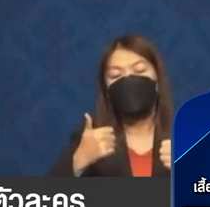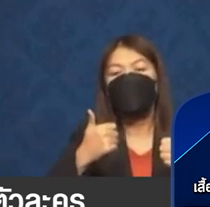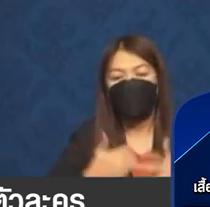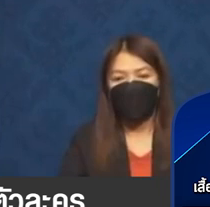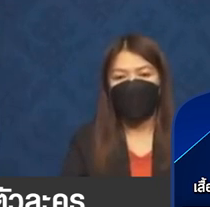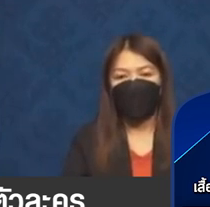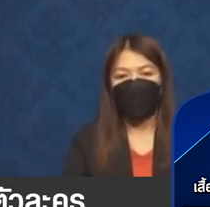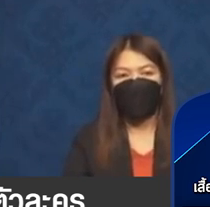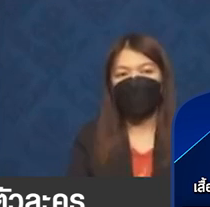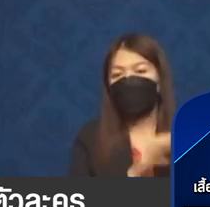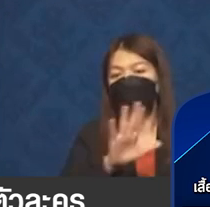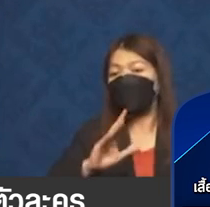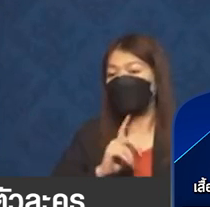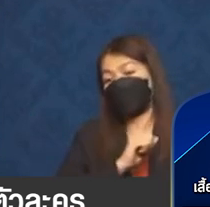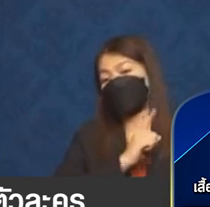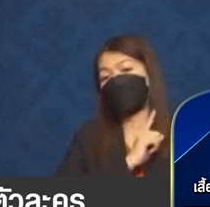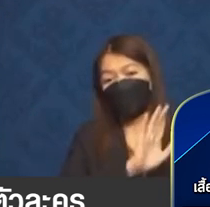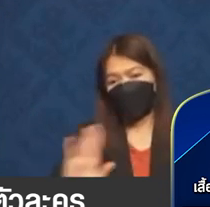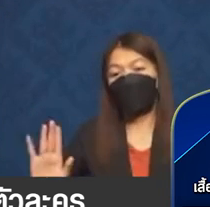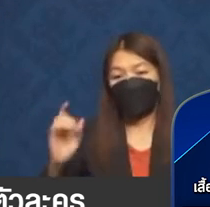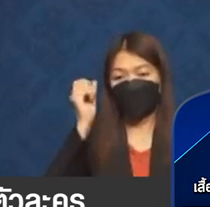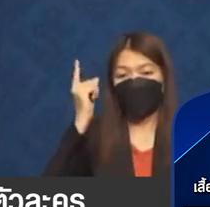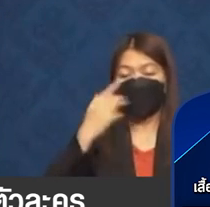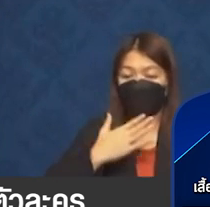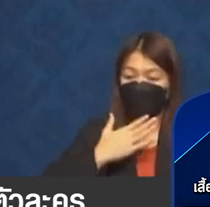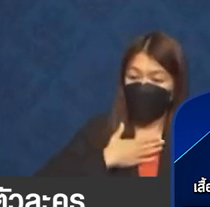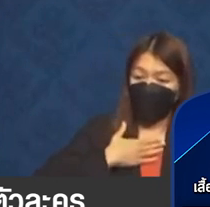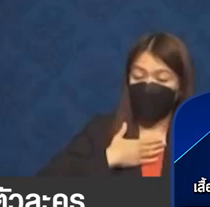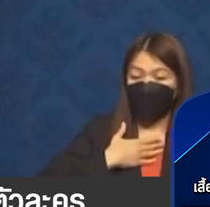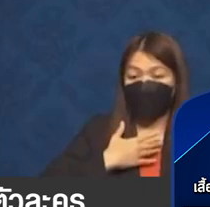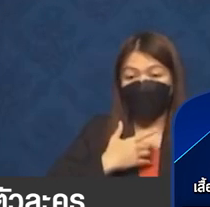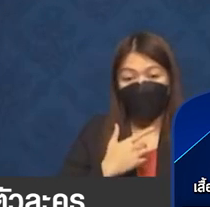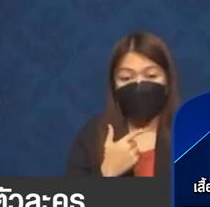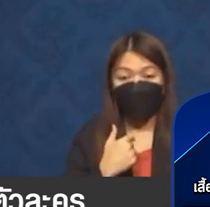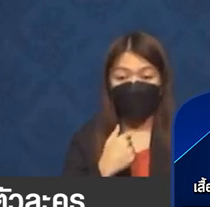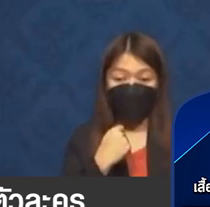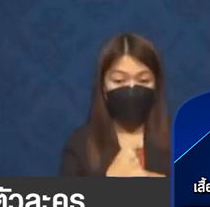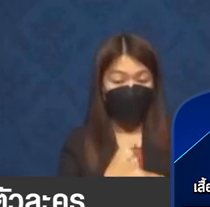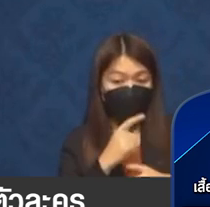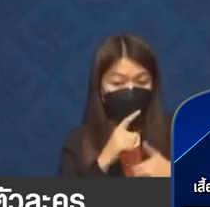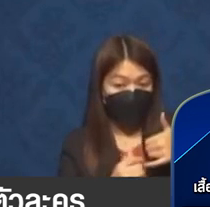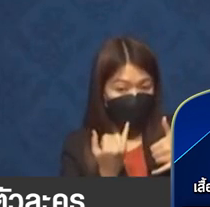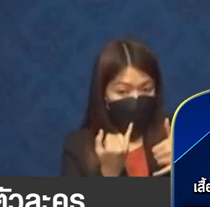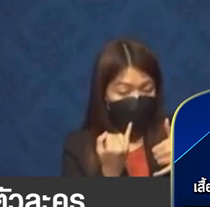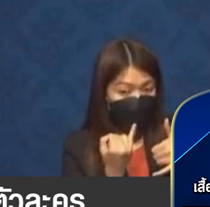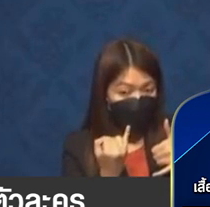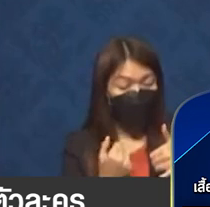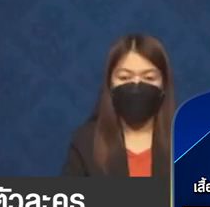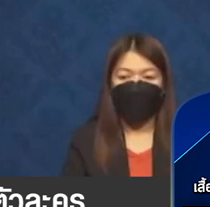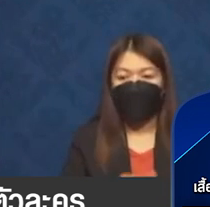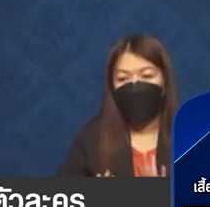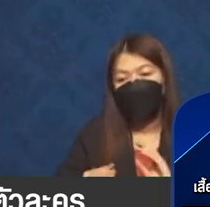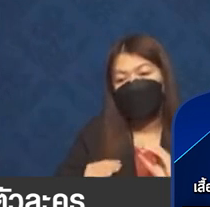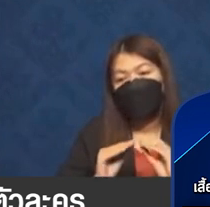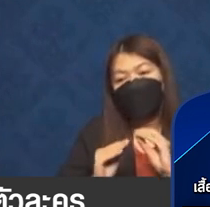กรัฐมนตรีและรัฐมนตรีว่าการกระทรวงกลาโหมกล่าวว่าตนพร้อมรับฟังด้วยเหตุผลอะไรที่ต้องนำไปแก้ไขก็จะดำเนินการรัฐบ